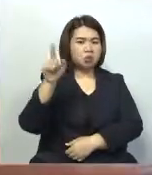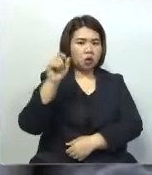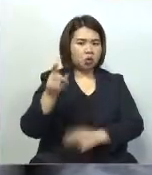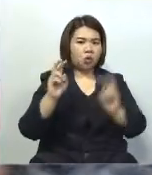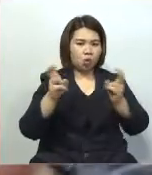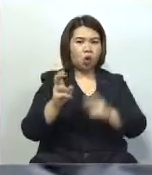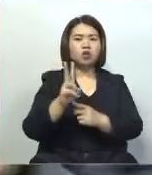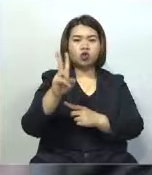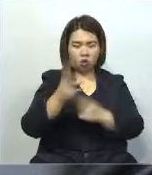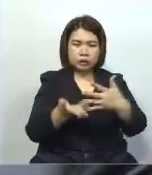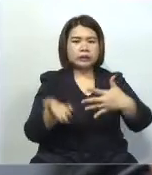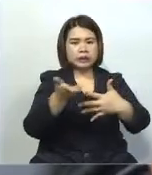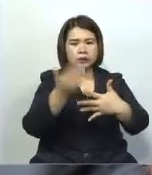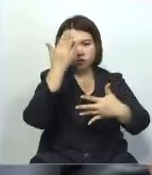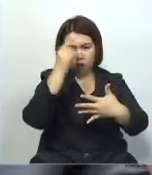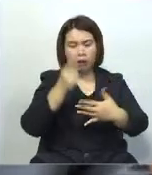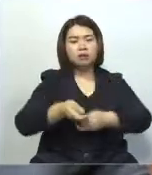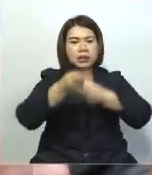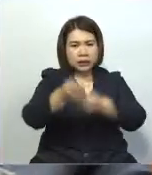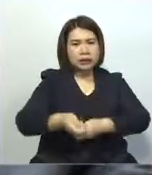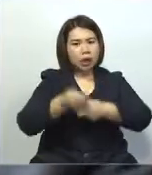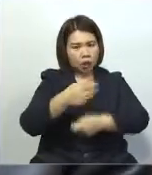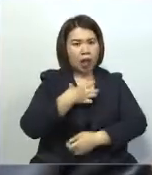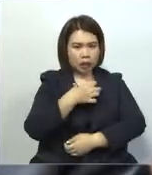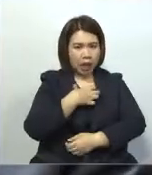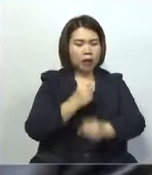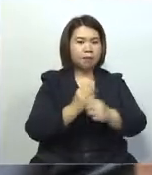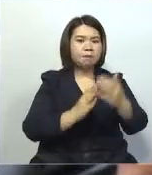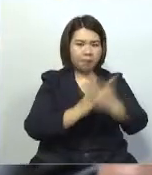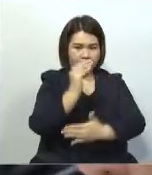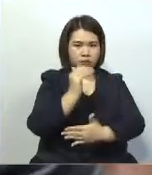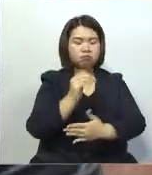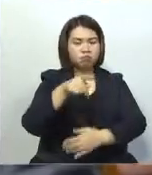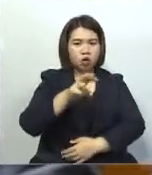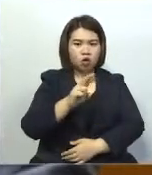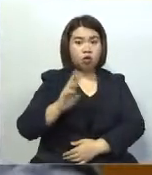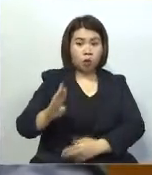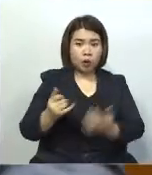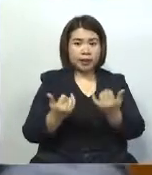เป็นวาระที่2นะครับเพราะว่าเห็นว่าชาวนาเนี่ยสนับสนุนให้มีการผ่านร่างพรบฉบับ